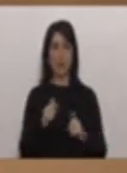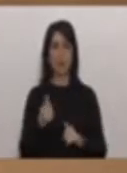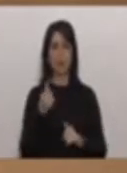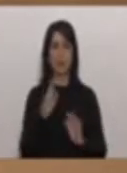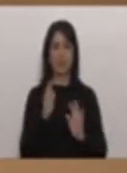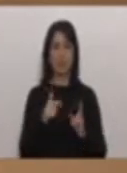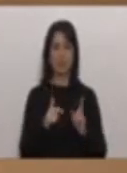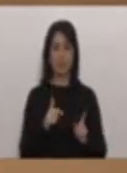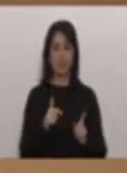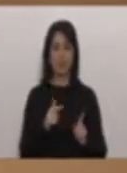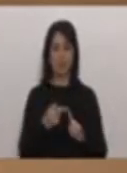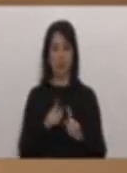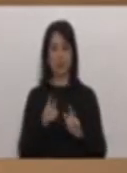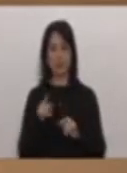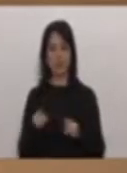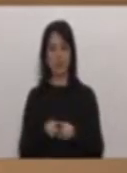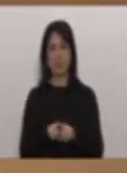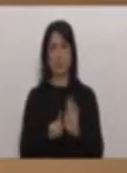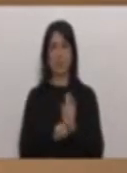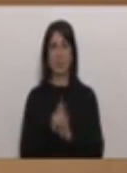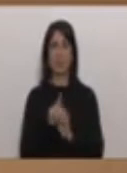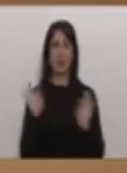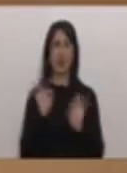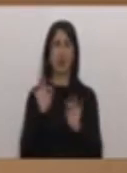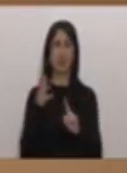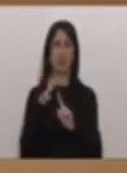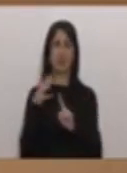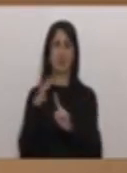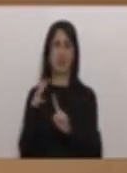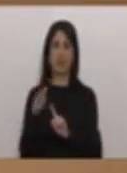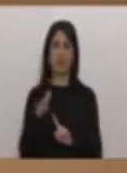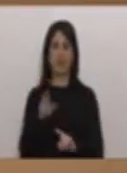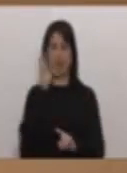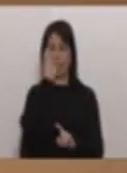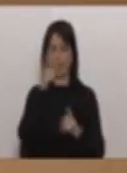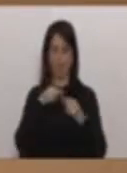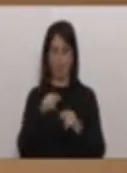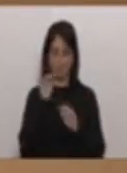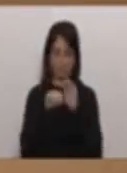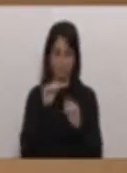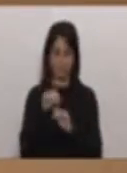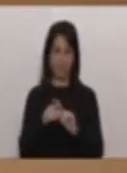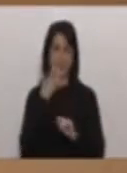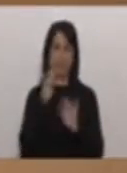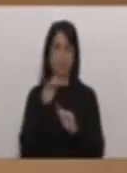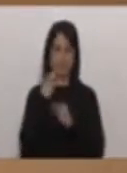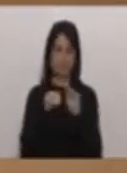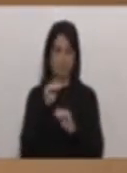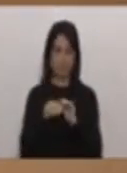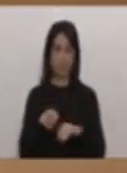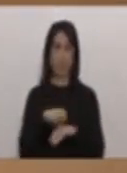შემთხვევაში, ამ შემთხვევაშიც დაიწყო ორკესტრირებული შეტევა არასამთავრობო ორგანიზაციების, ნაციონალური მოძრაობის,